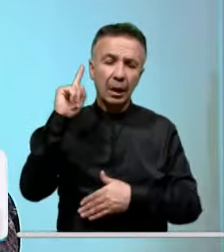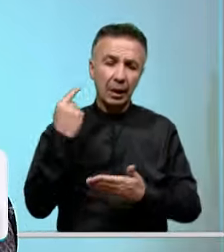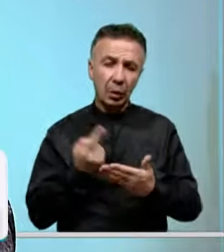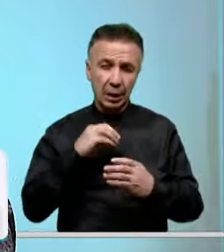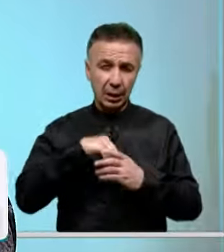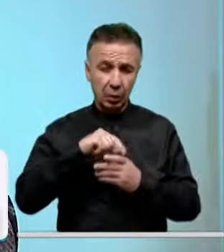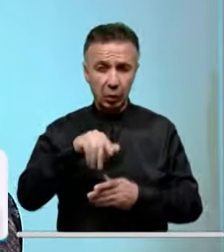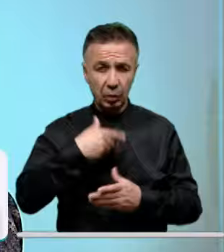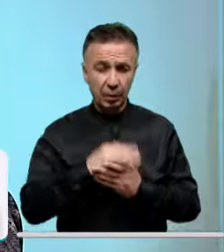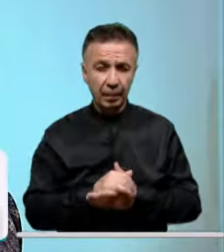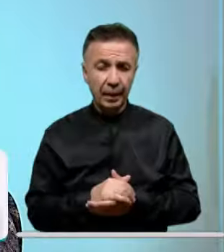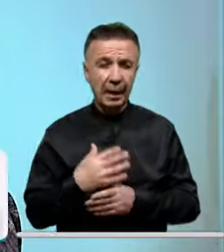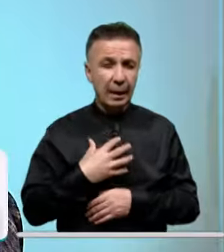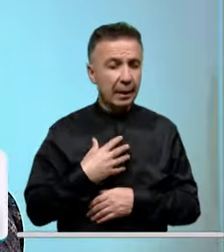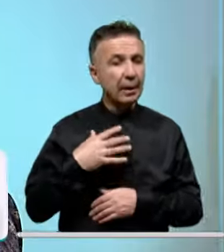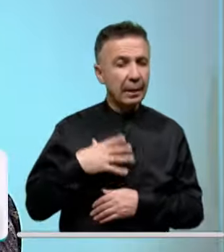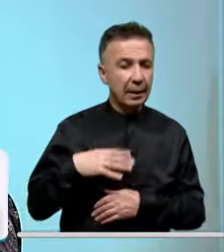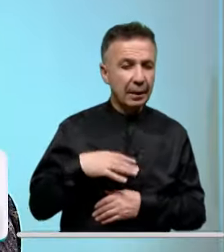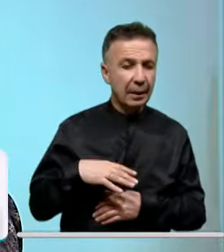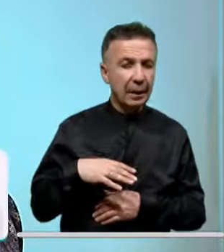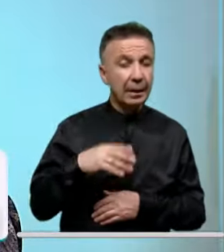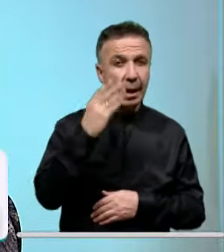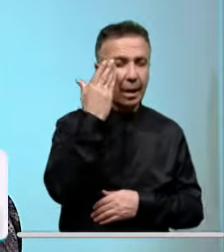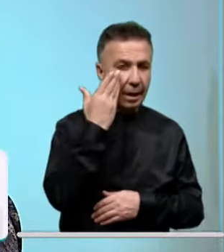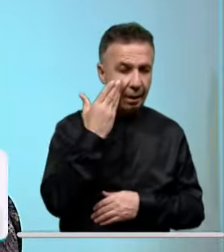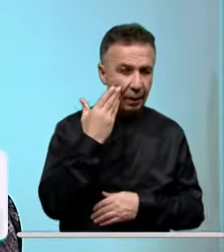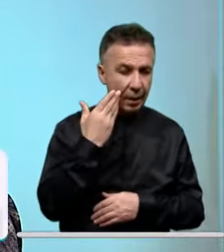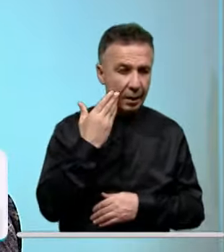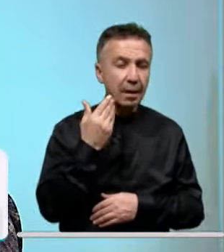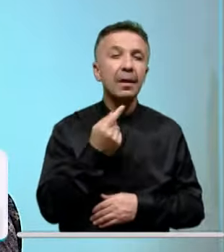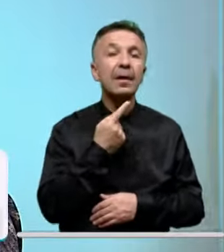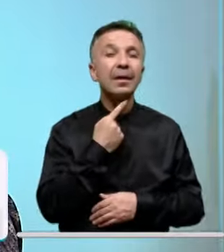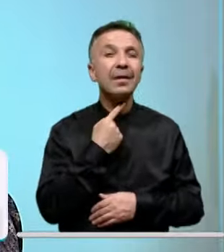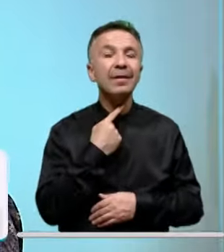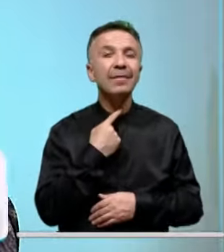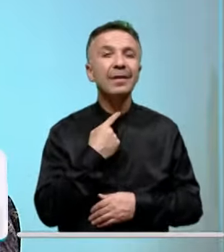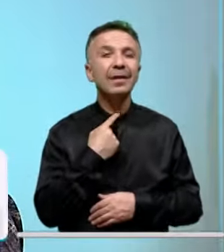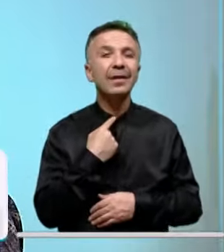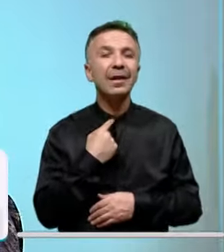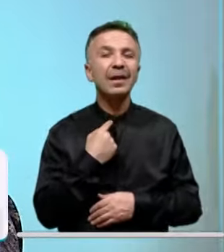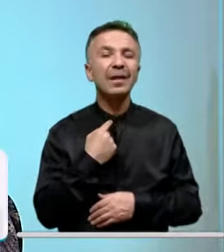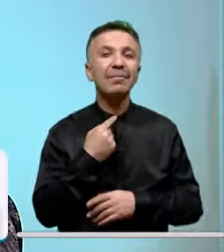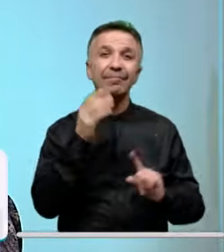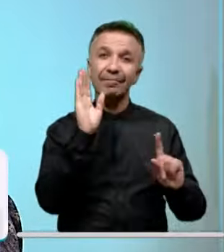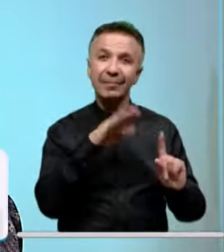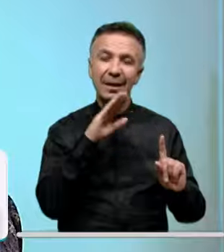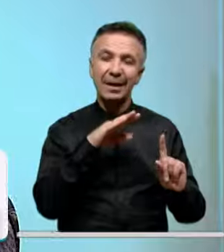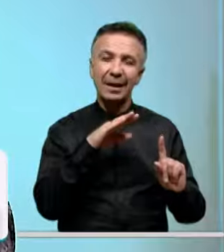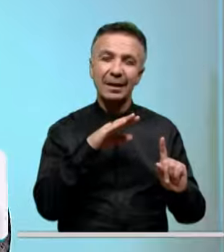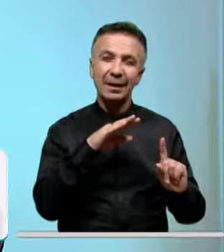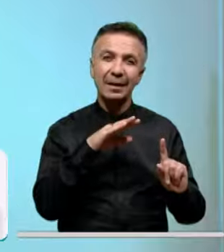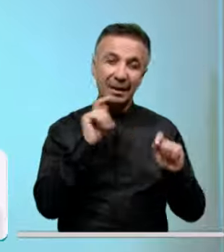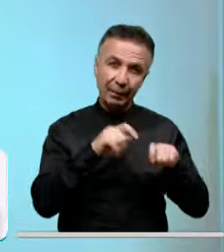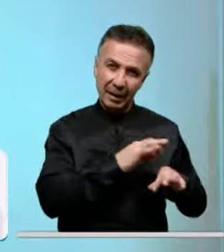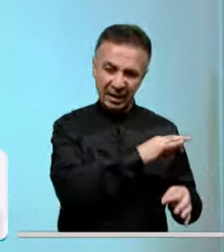هَوَاهُ Kendi arzularını, kendi heveslerini, kendi hevasını ilah edinenleri gördün mü? Cenab-ı